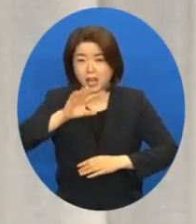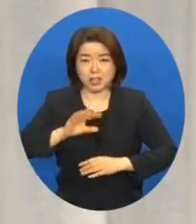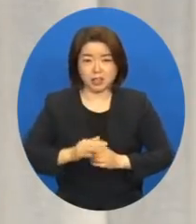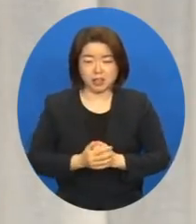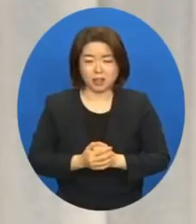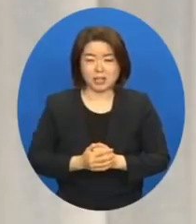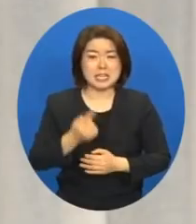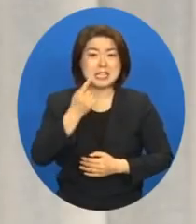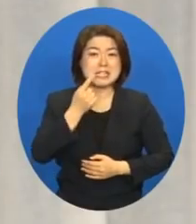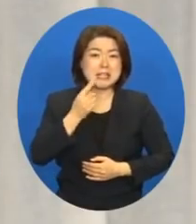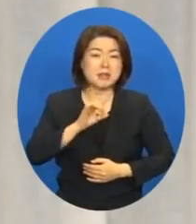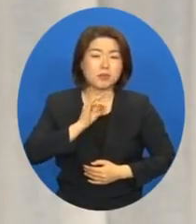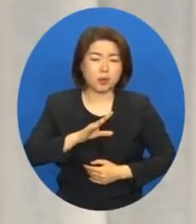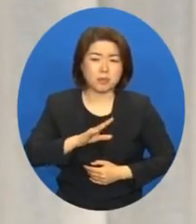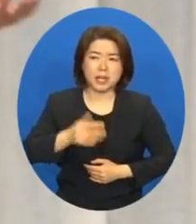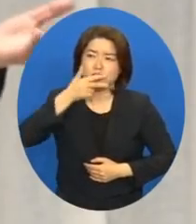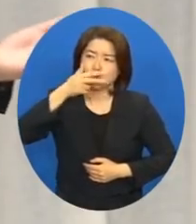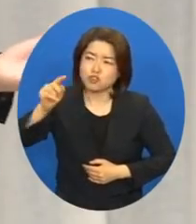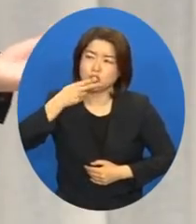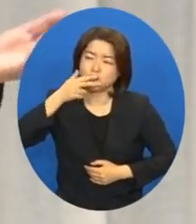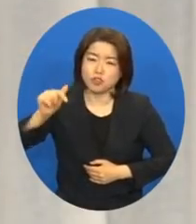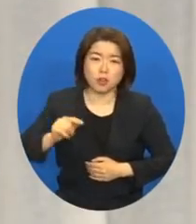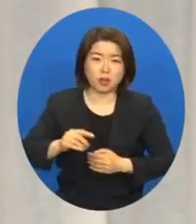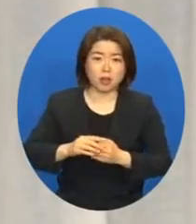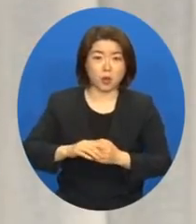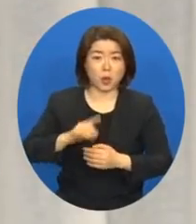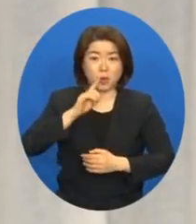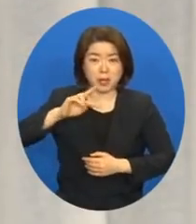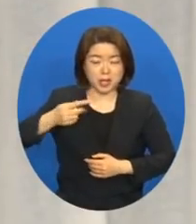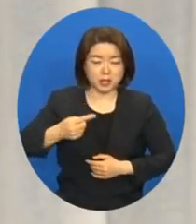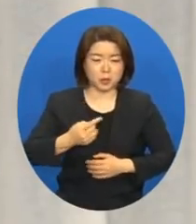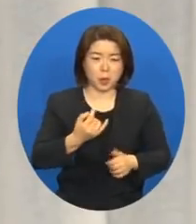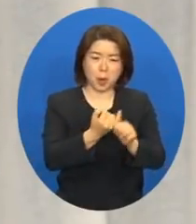한다고 배우자 문제나 자녀 문제가 해결되는 거 아니잖아요.